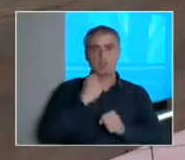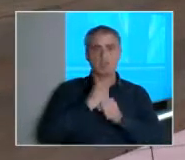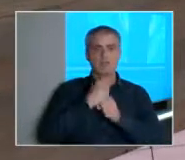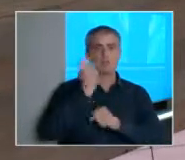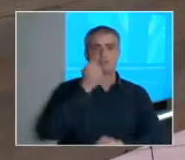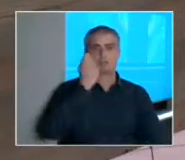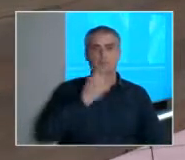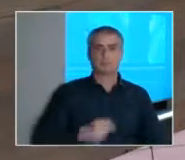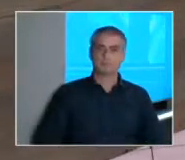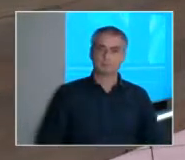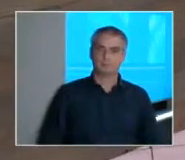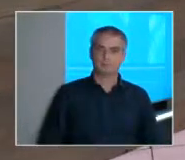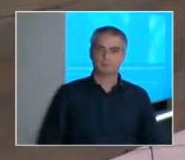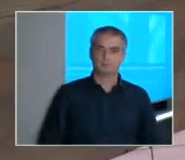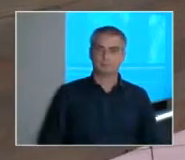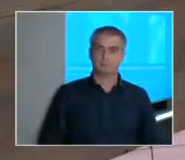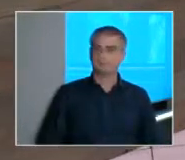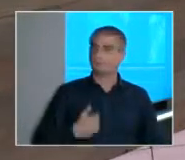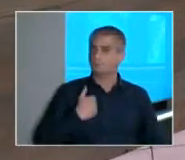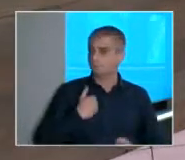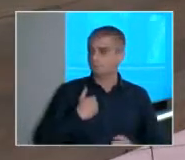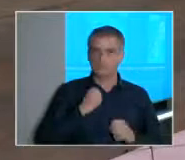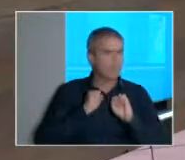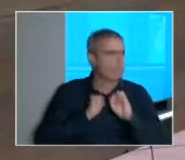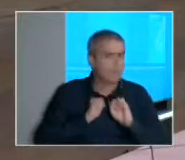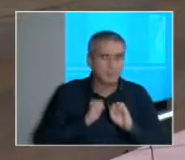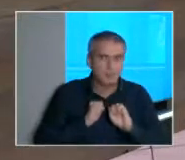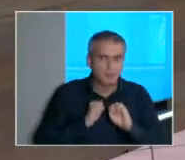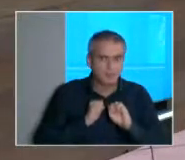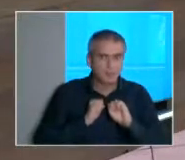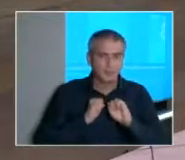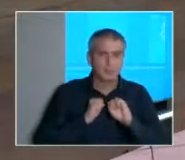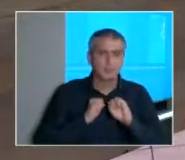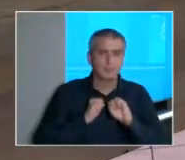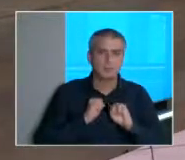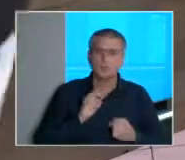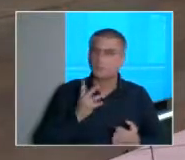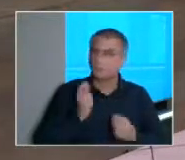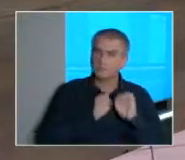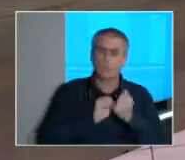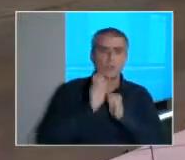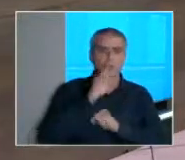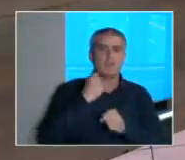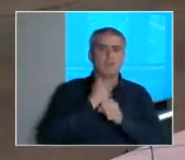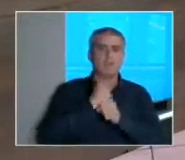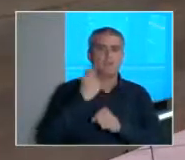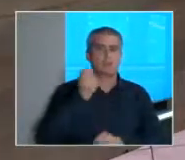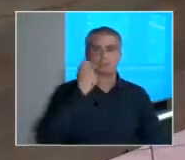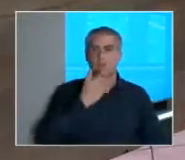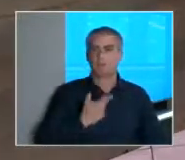עבודות בשבת? אני בעד, בעד... בעד או נגד עבודות